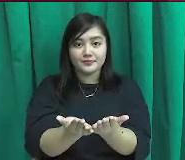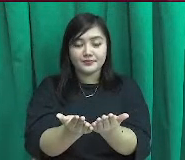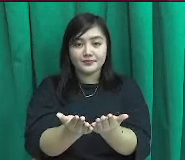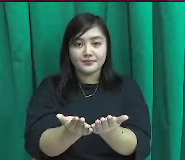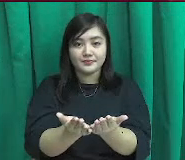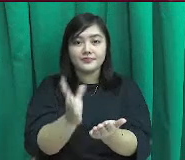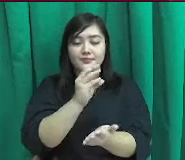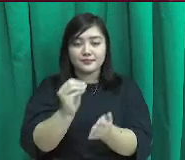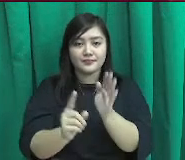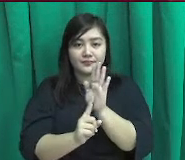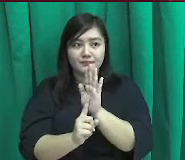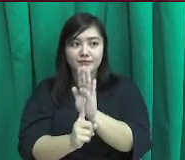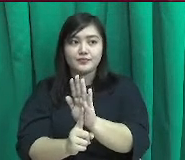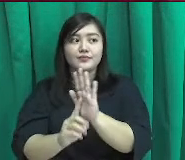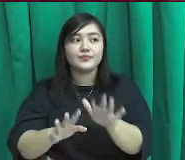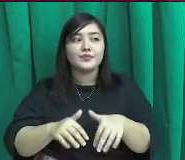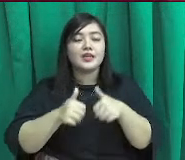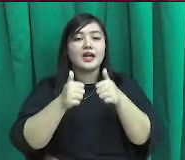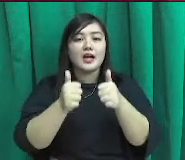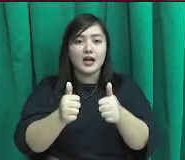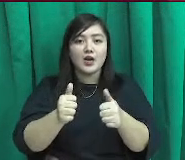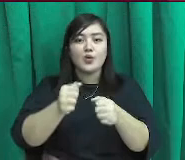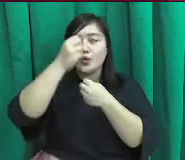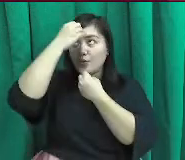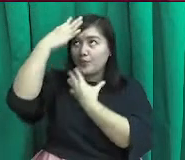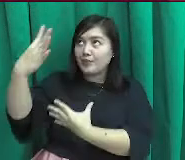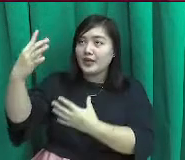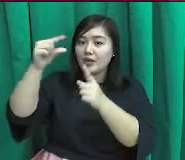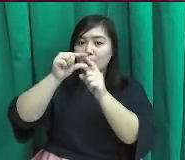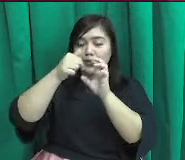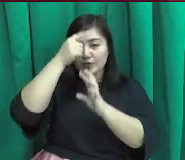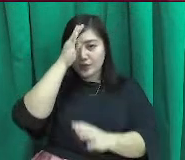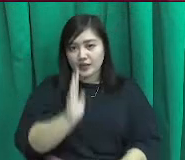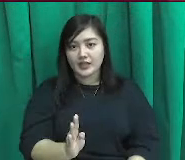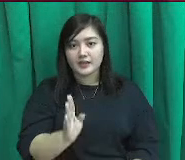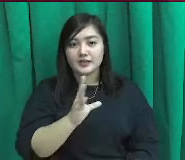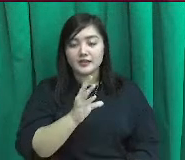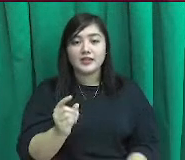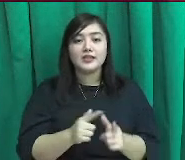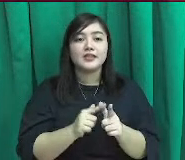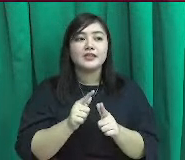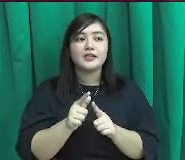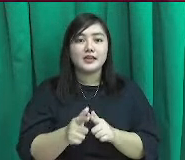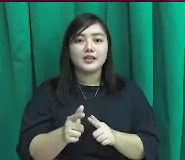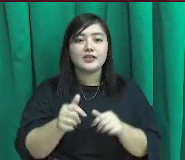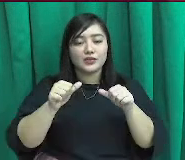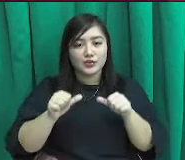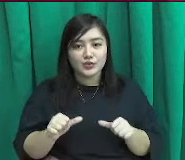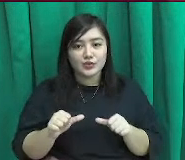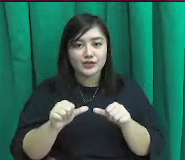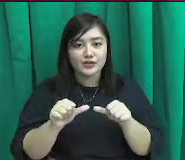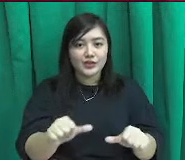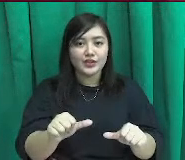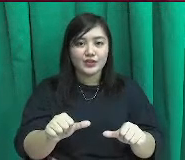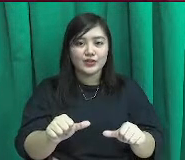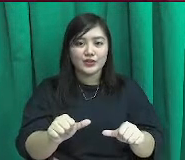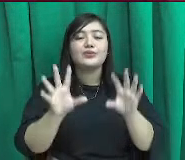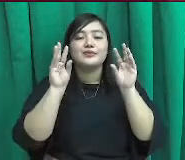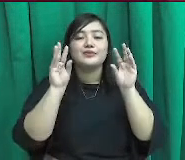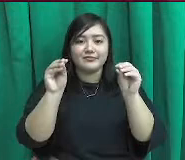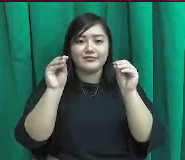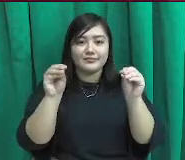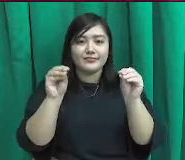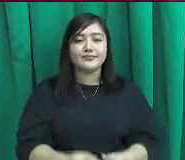pakita natin kung paano natin ito sundin. Yeah. And then, pagpatuloy natin ang pangangaral natin.